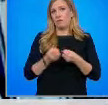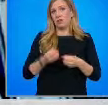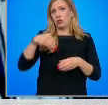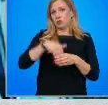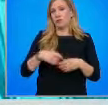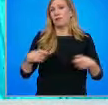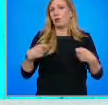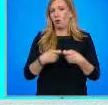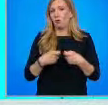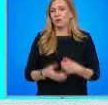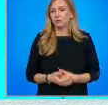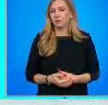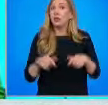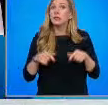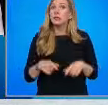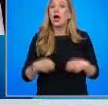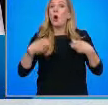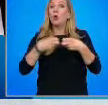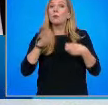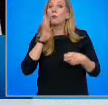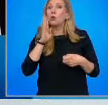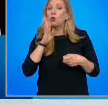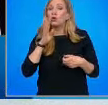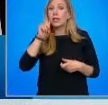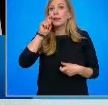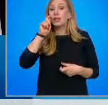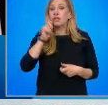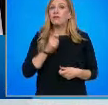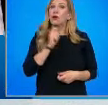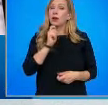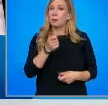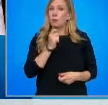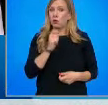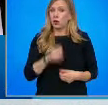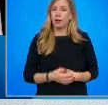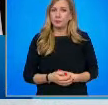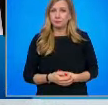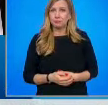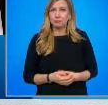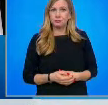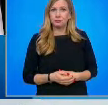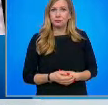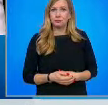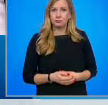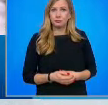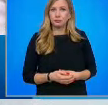Сега от Брюксел включваме кореспондента ни Десислава Апостолова, която следи срещата. Деси, добър вечер.